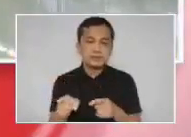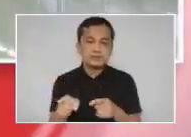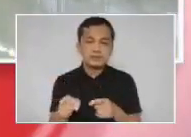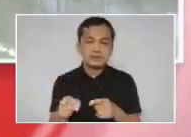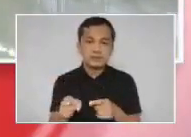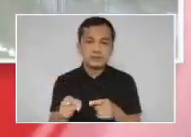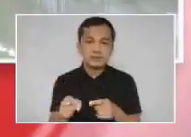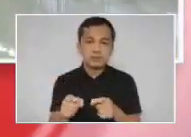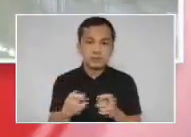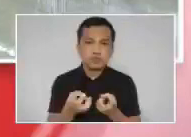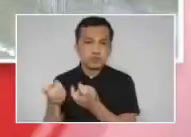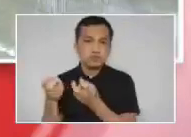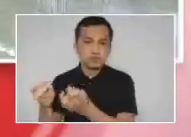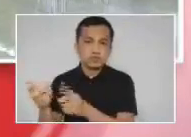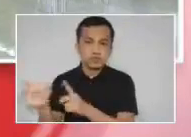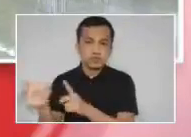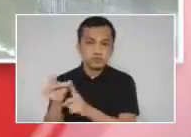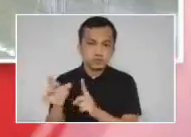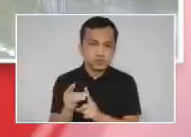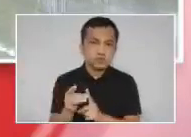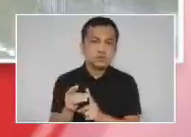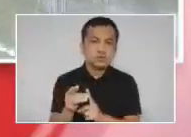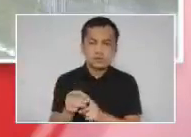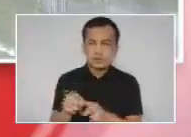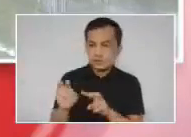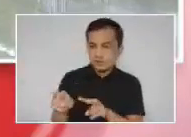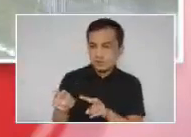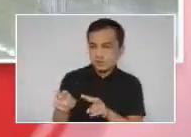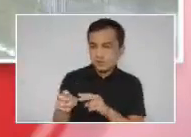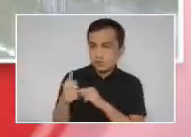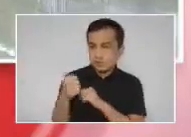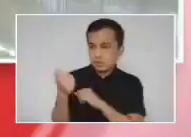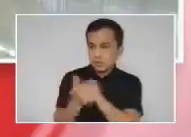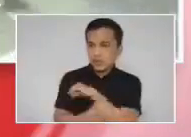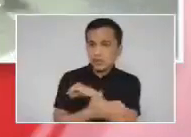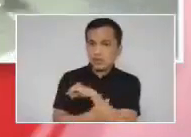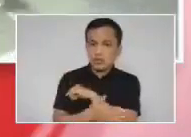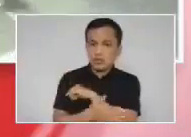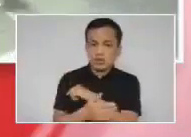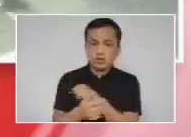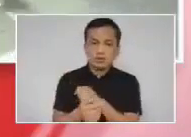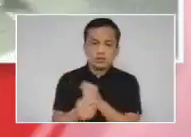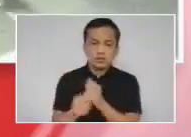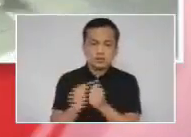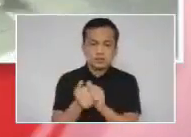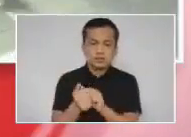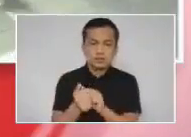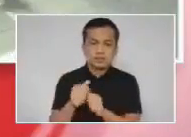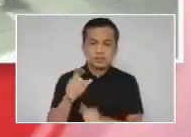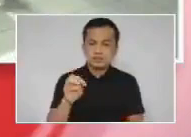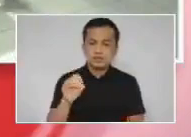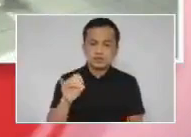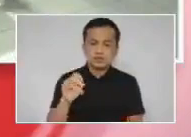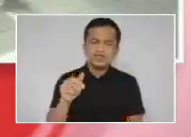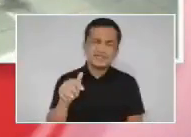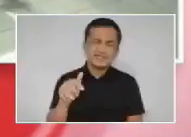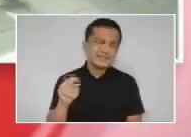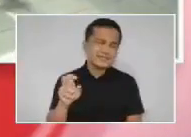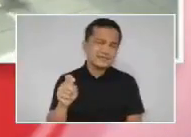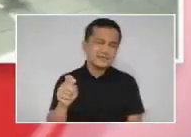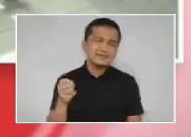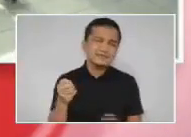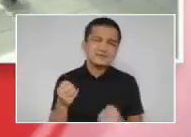ganitong variant unless meron talagang pagsusuri, no, or testing na nakikita doon sa 6 na